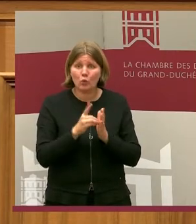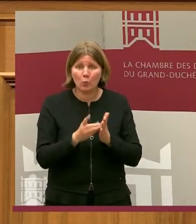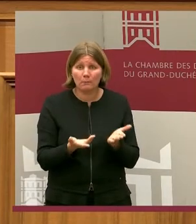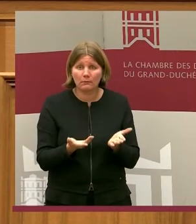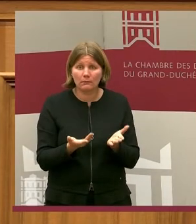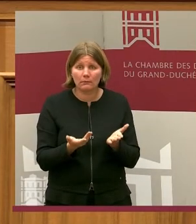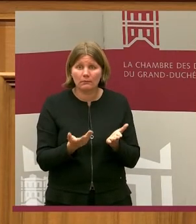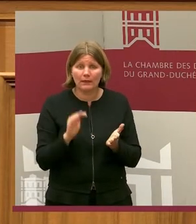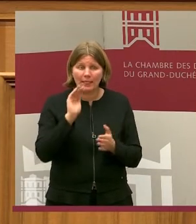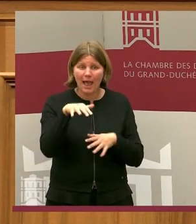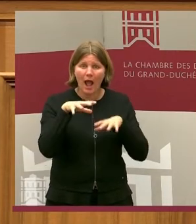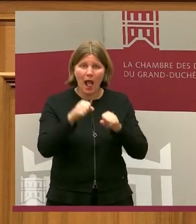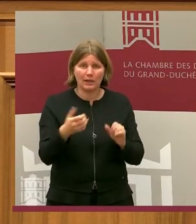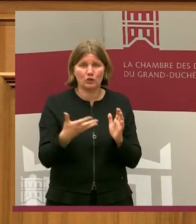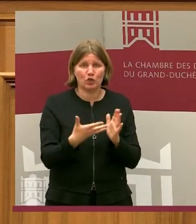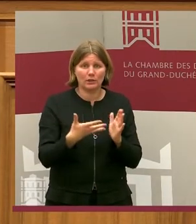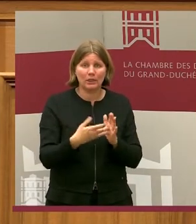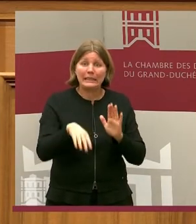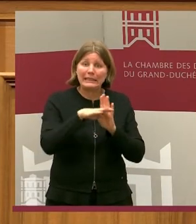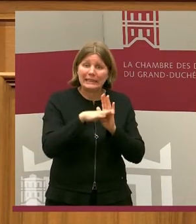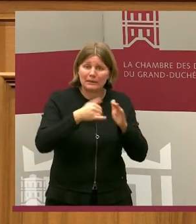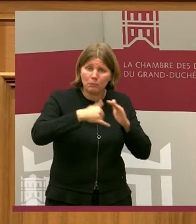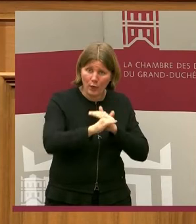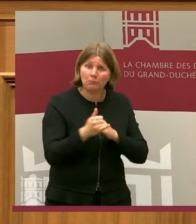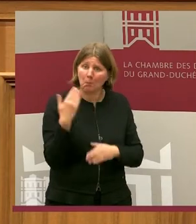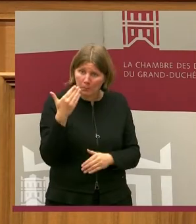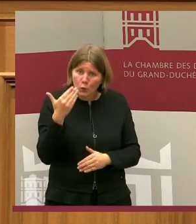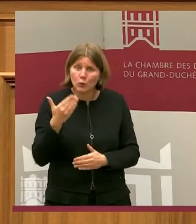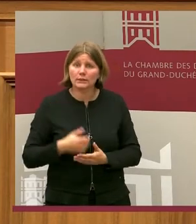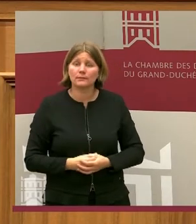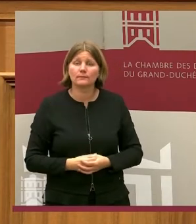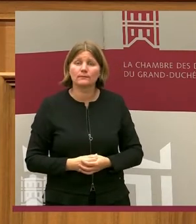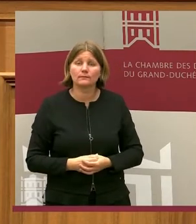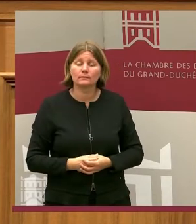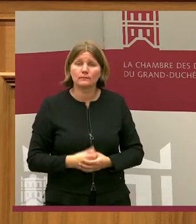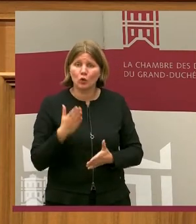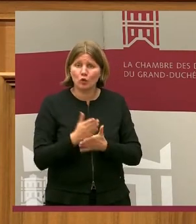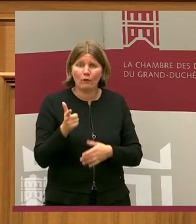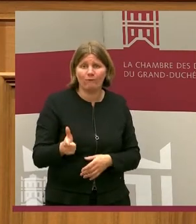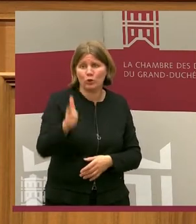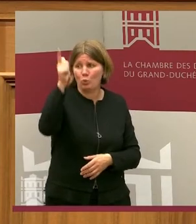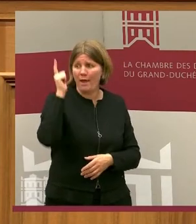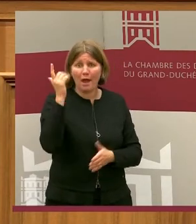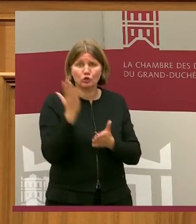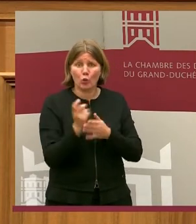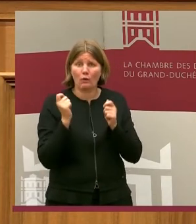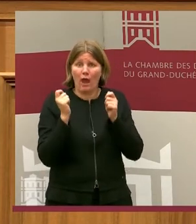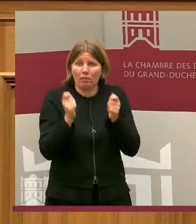den Nachhaltigkeitscheck bei den Gesetzesprojekten begrüßen wir. Wir hatten das schon für 2 Jahre an einer Motion